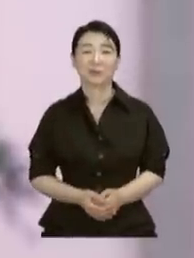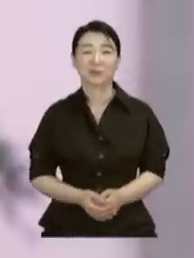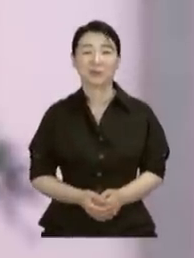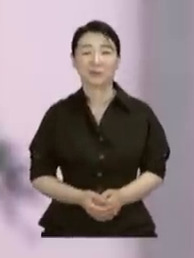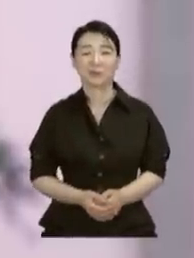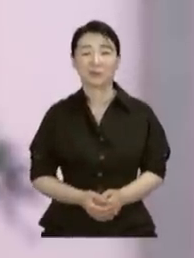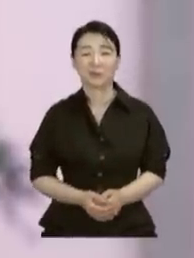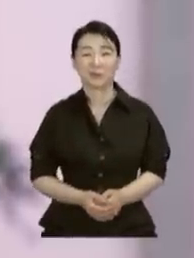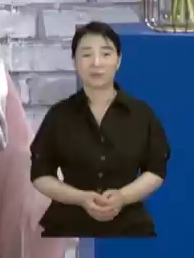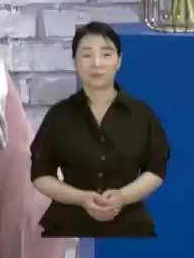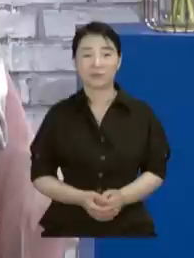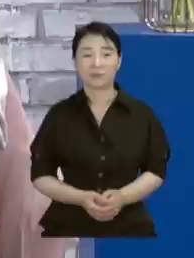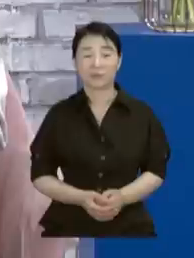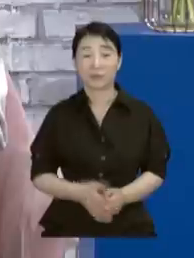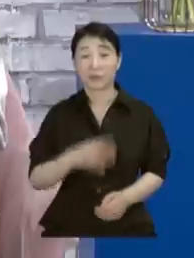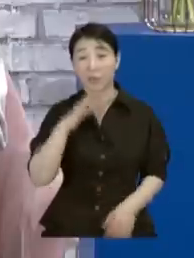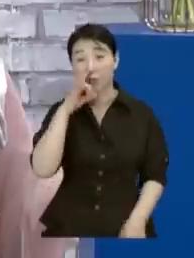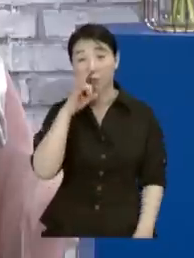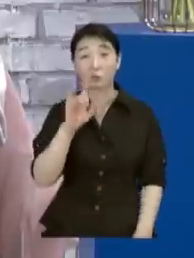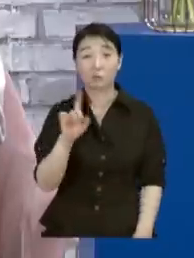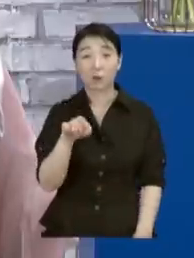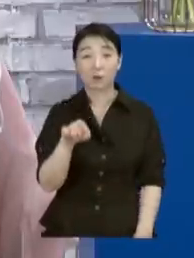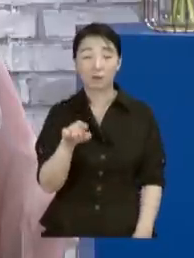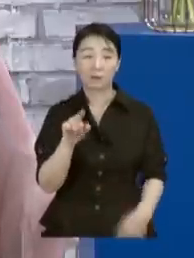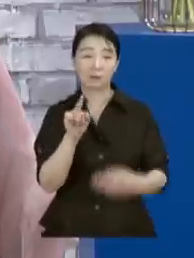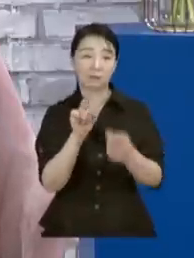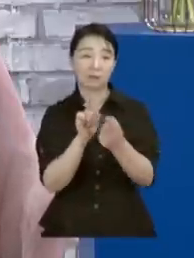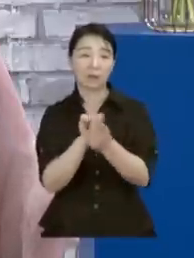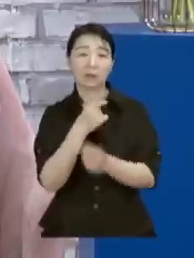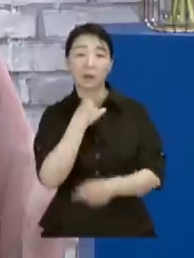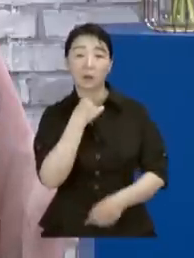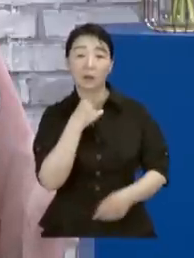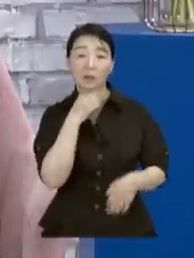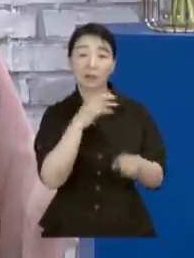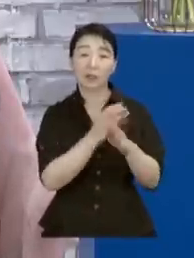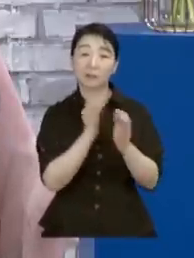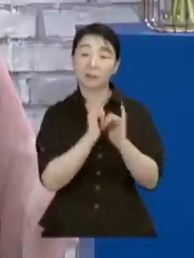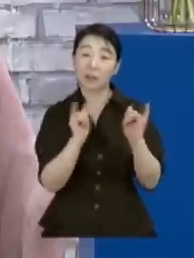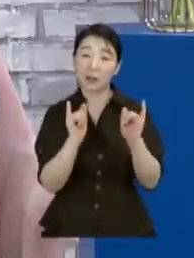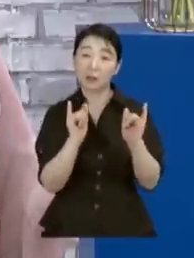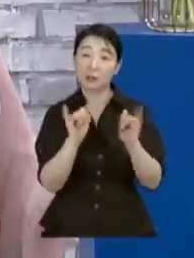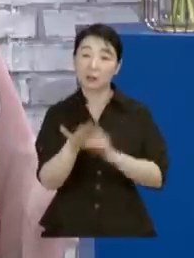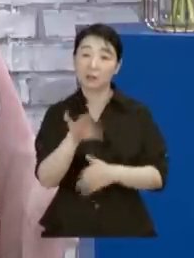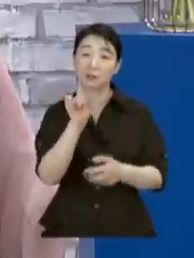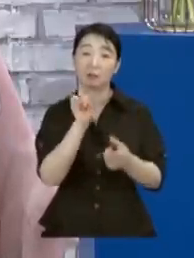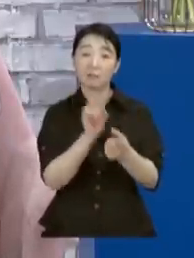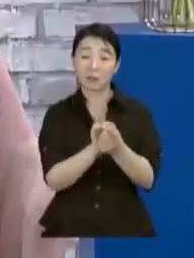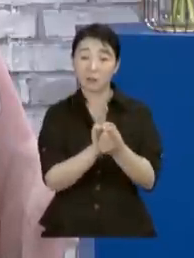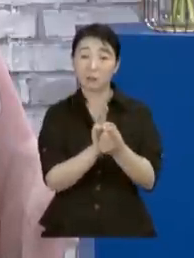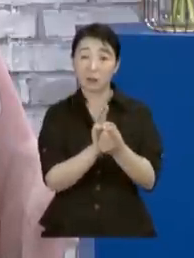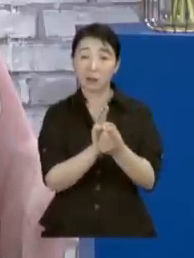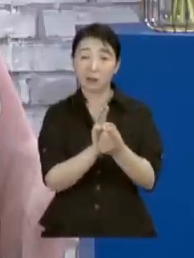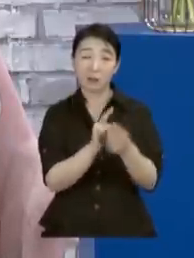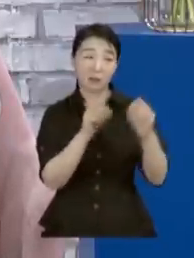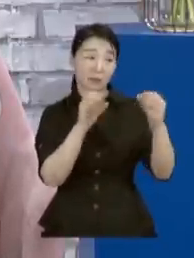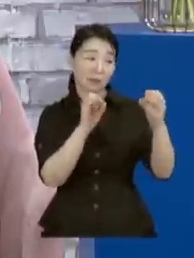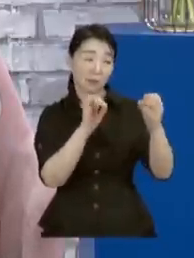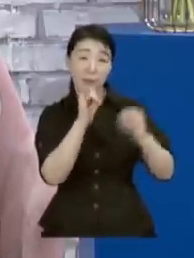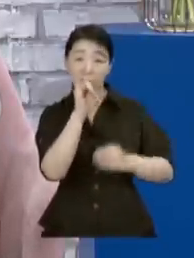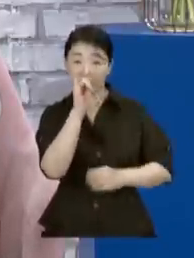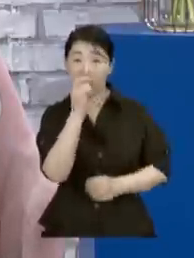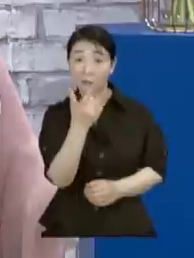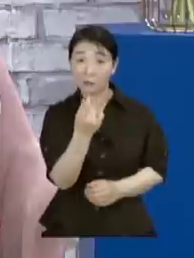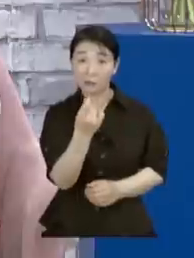그러면은, 직업이잖아요. 그죠? 네. 네. 저는 그게 궁금해요. 그 만나고 싶었던 탈북민을 맨 처음 만나서